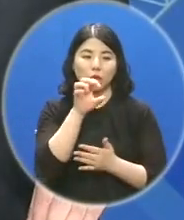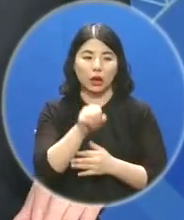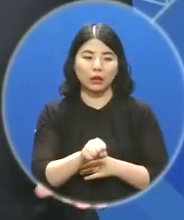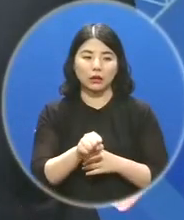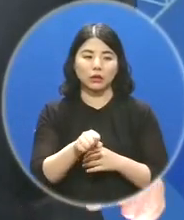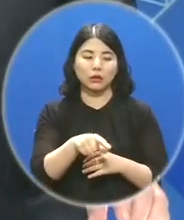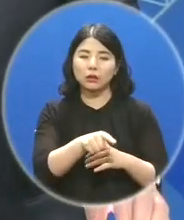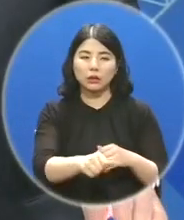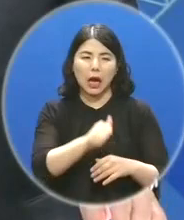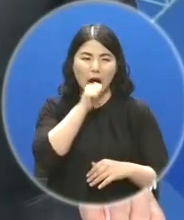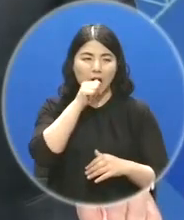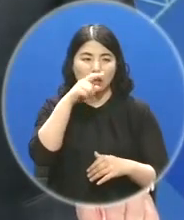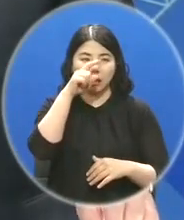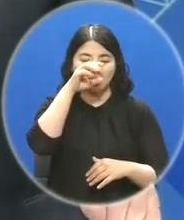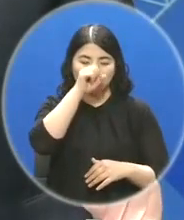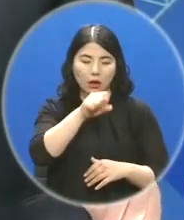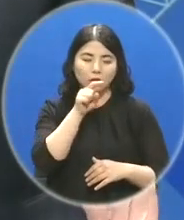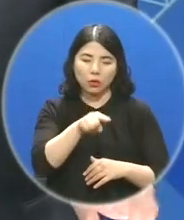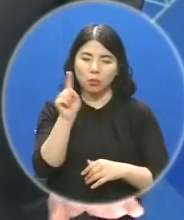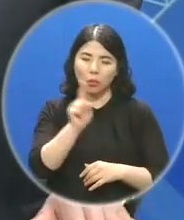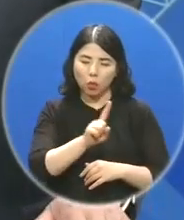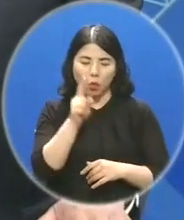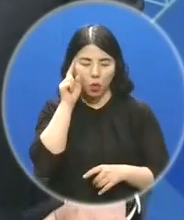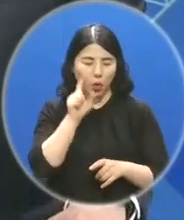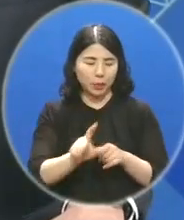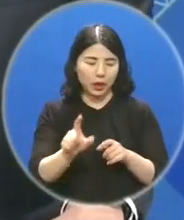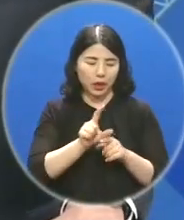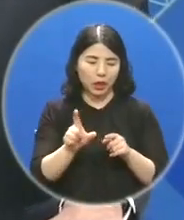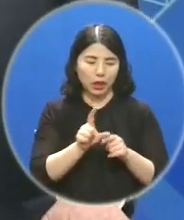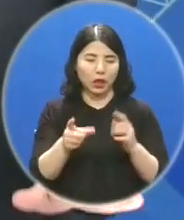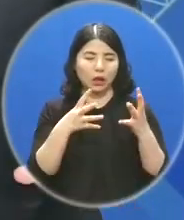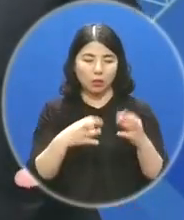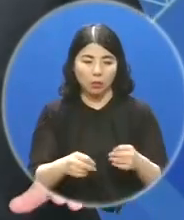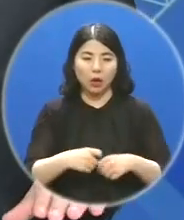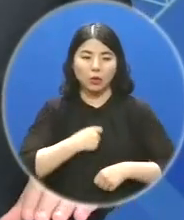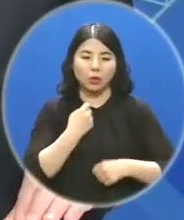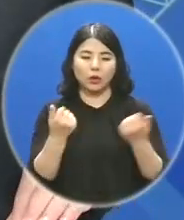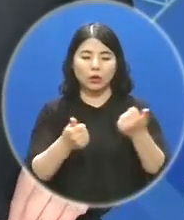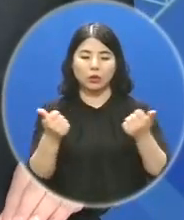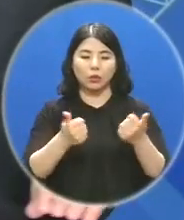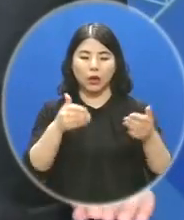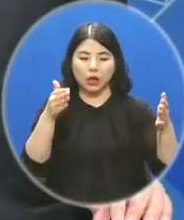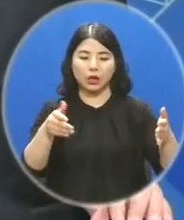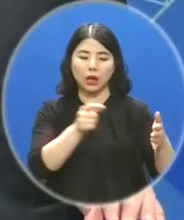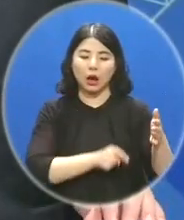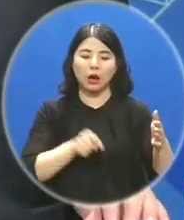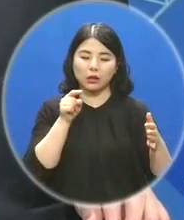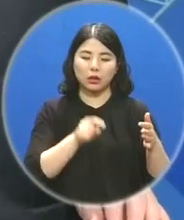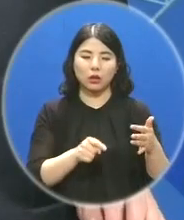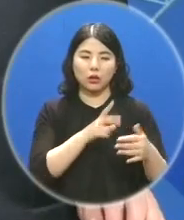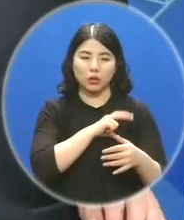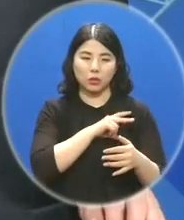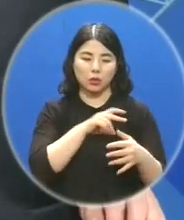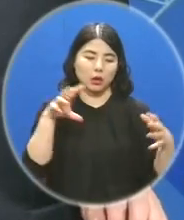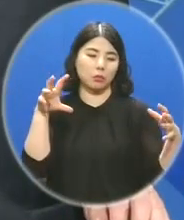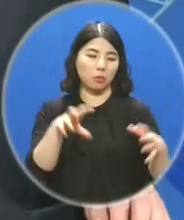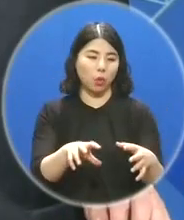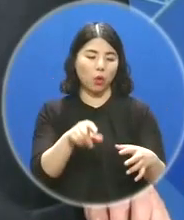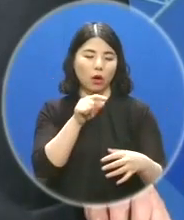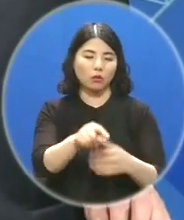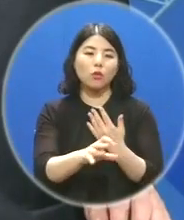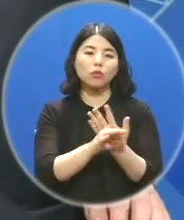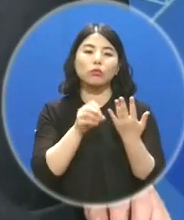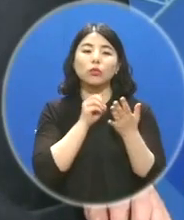또 그 절대적인 장점이 무언가 이제 많이 고민을 했었습니다. 네네. 그 사실 저희 의회에서도 의원님들 다수가 모여서 그럼